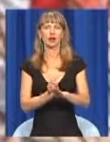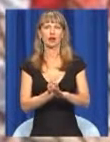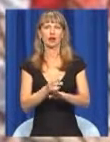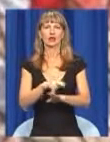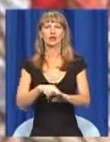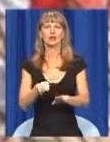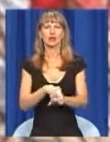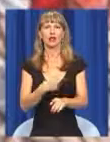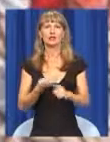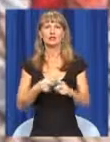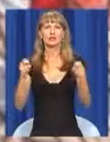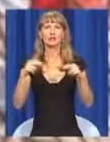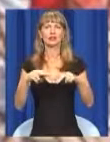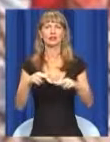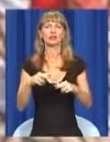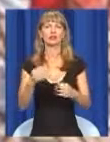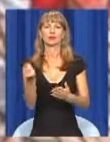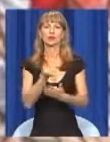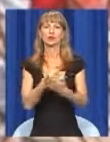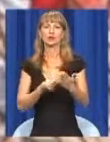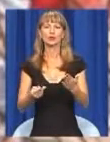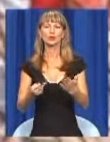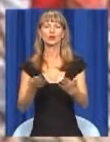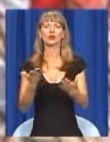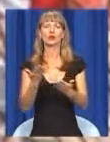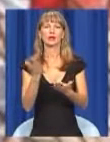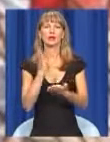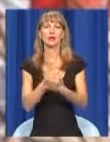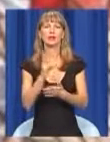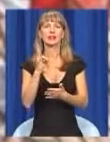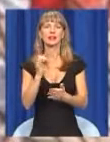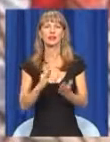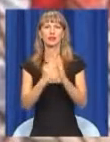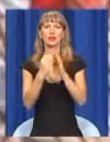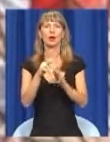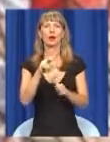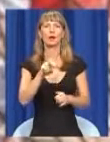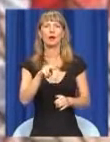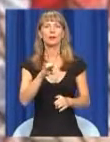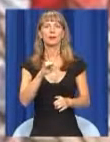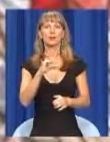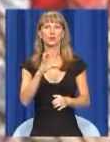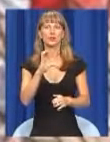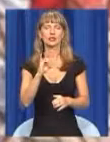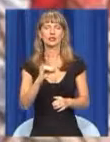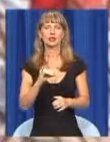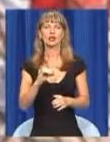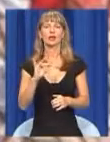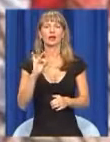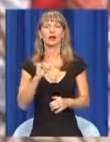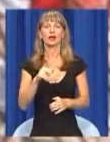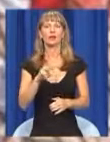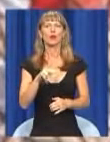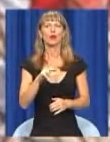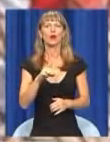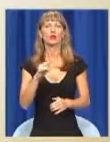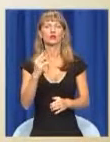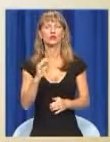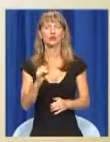свідчать малюнки на давньому єгипетському папірусі, де описано пригоди попелюшки Родопис із берегів